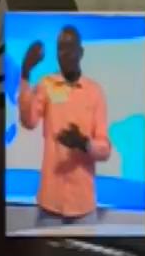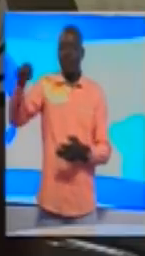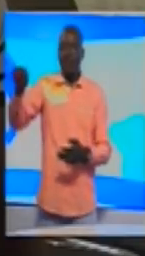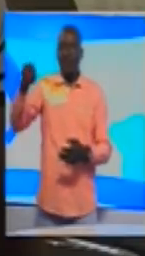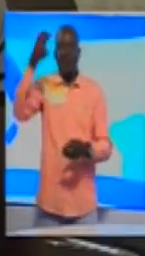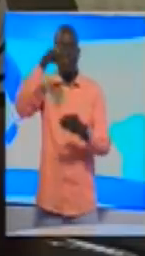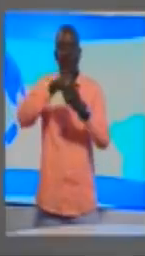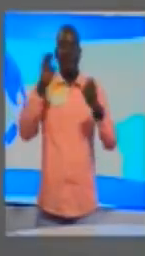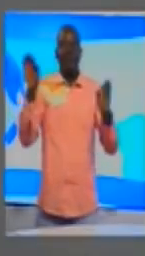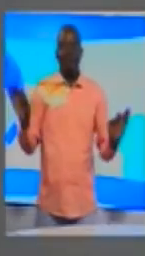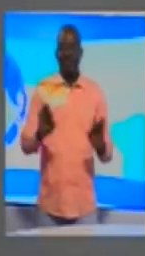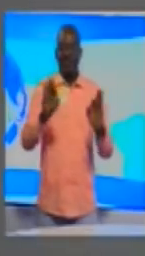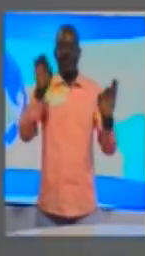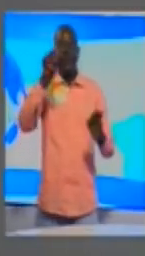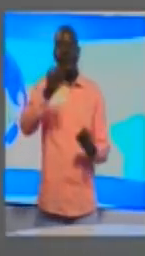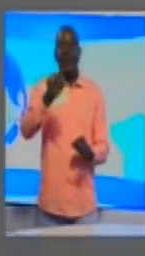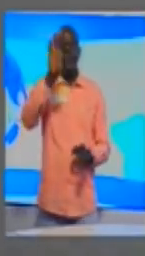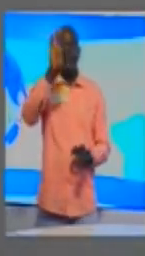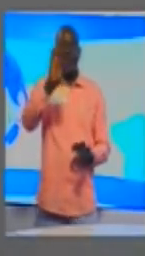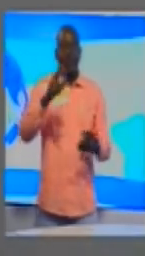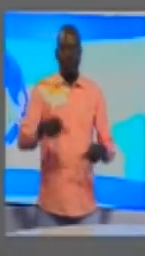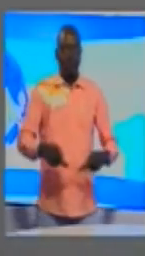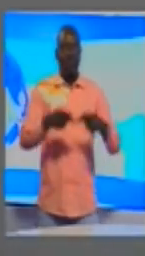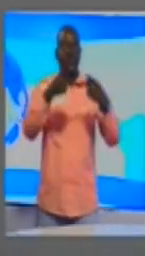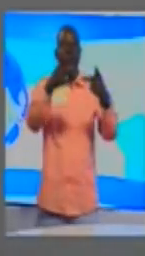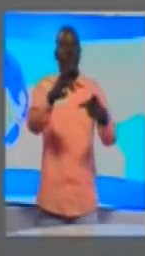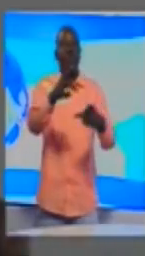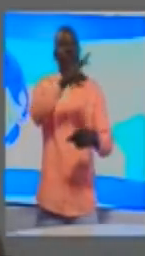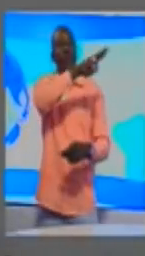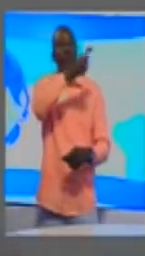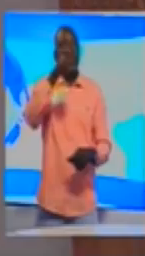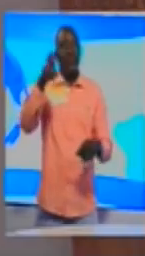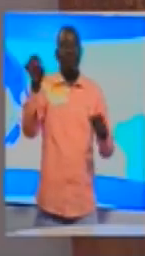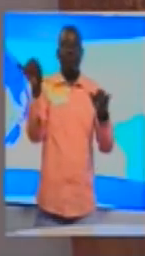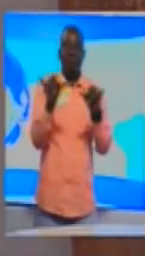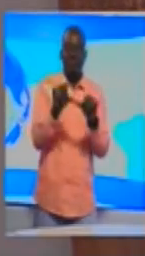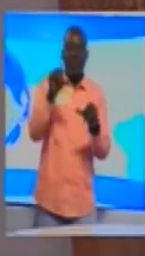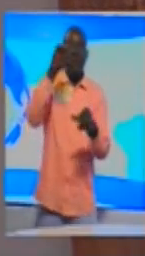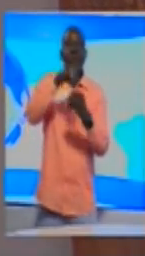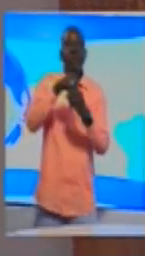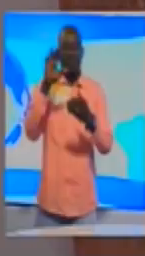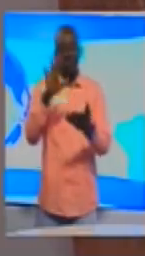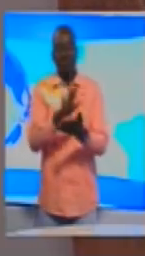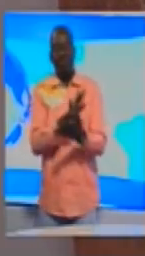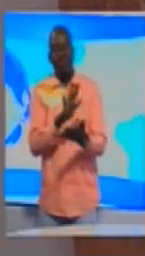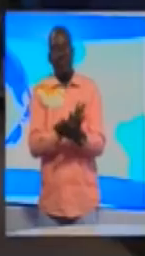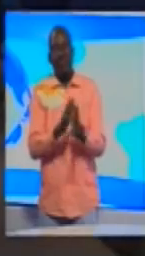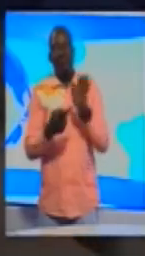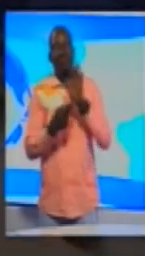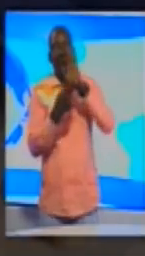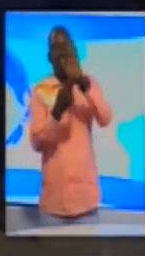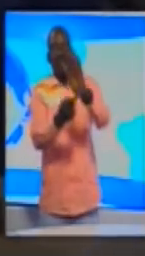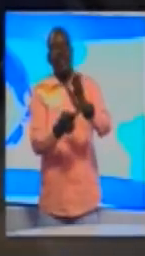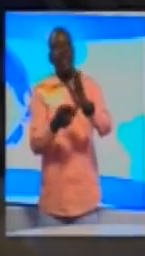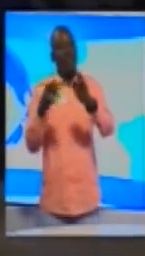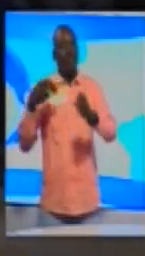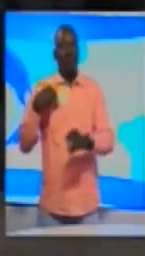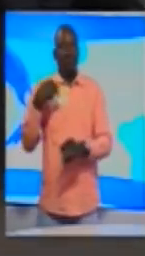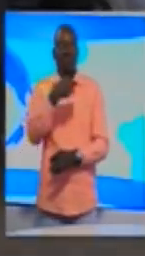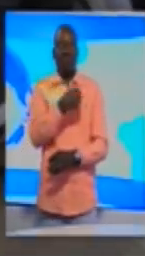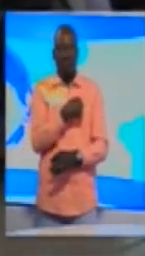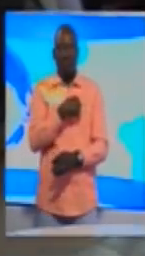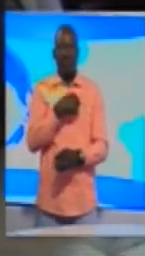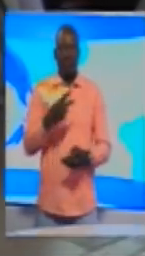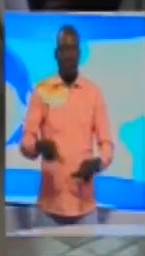cette cérémonie, 29 propositions et 213 mesures consignées dans ces documents sont présentées à l'assistance.